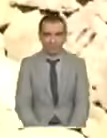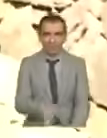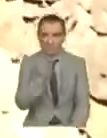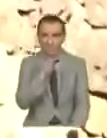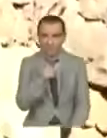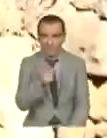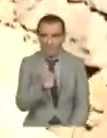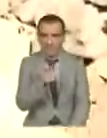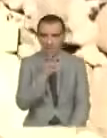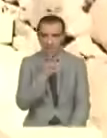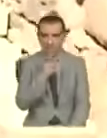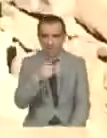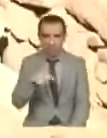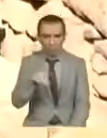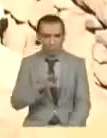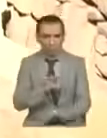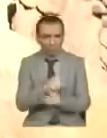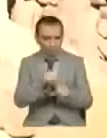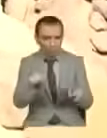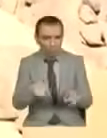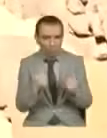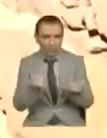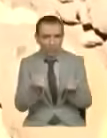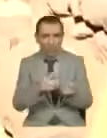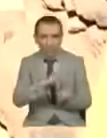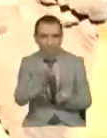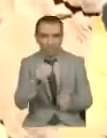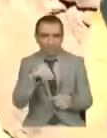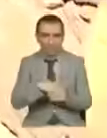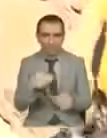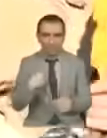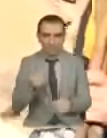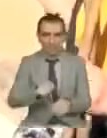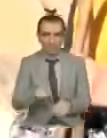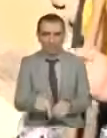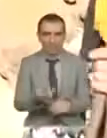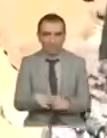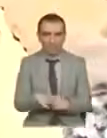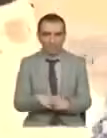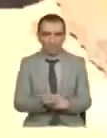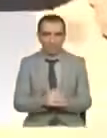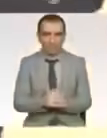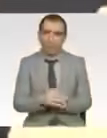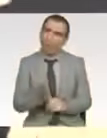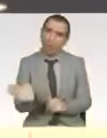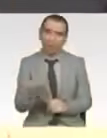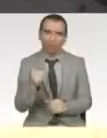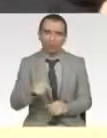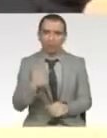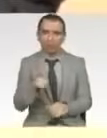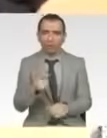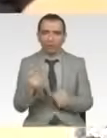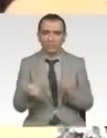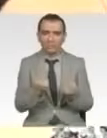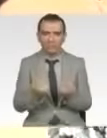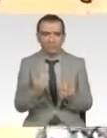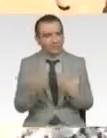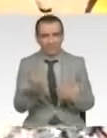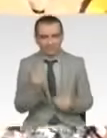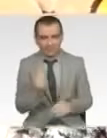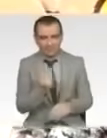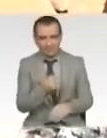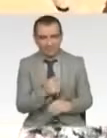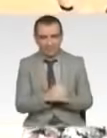Bildiğin bütün işleri yaptırdın bana. Hiç azıcık öyle falan değil yani. Ama olsun bunlar hep köy işleri. Nasılsın, iyi